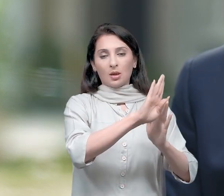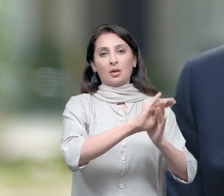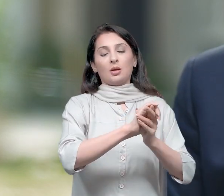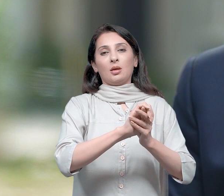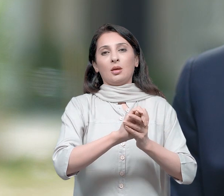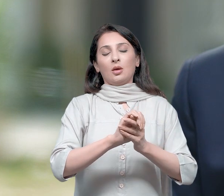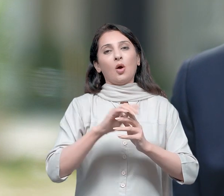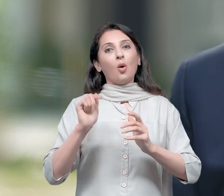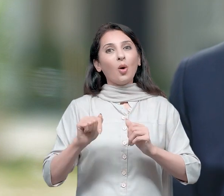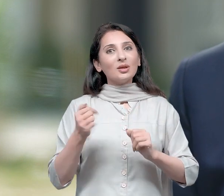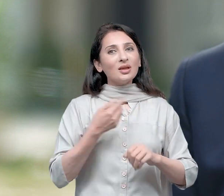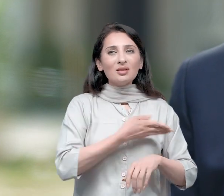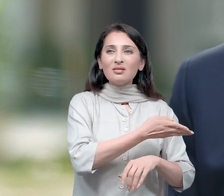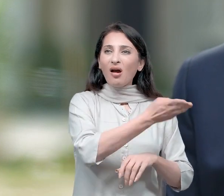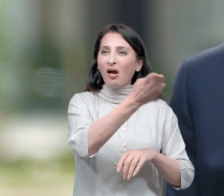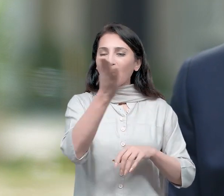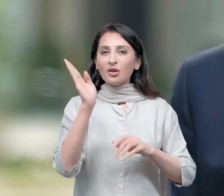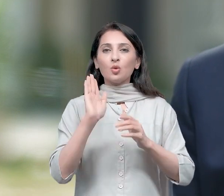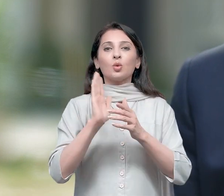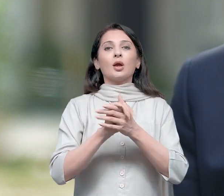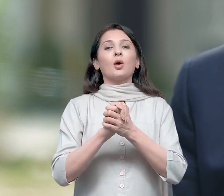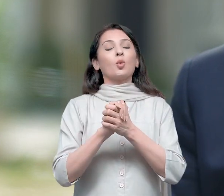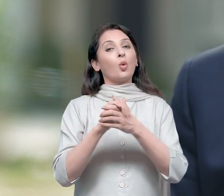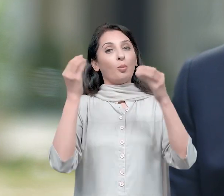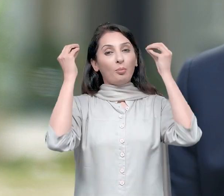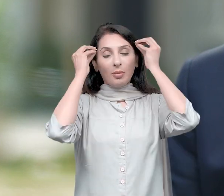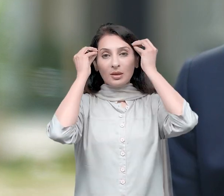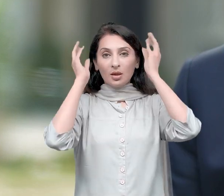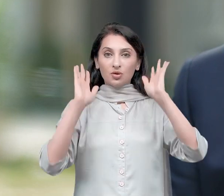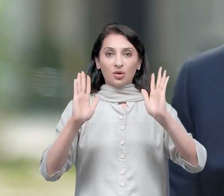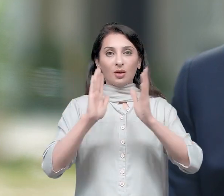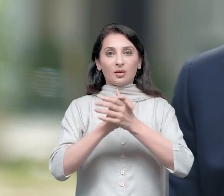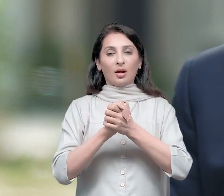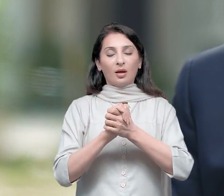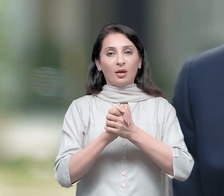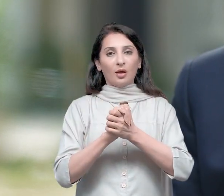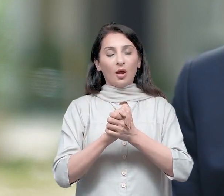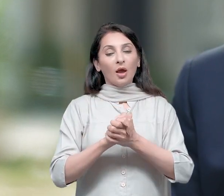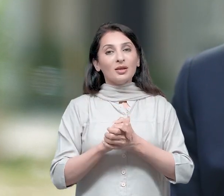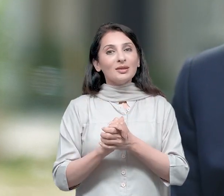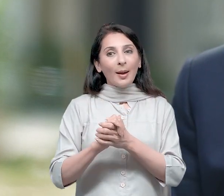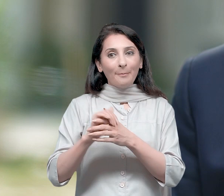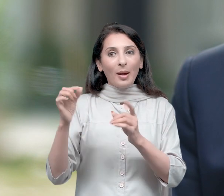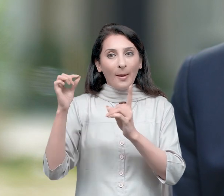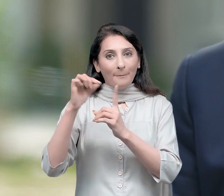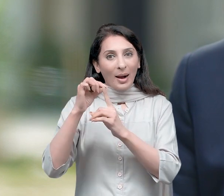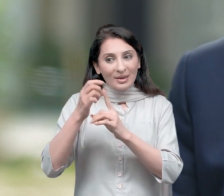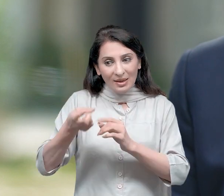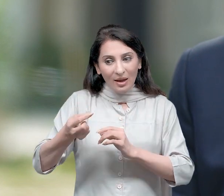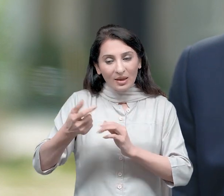ہر بندے کو جب کرنسی ڈیویلیو ہوتی ہے تو اس کا امپیکٹ اس کے اوپر آتا ہے۔